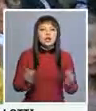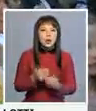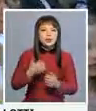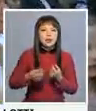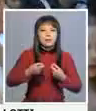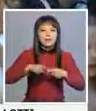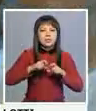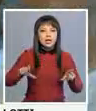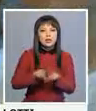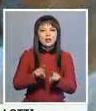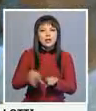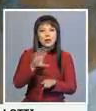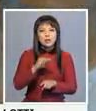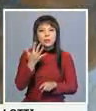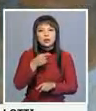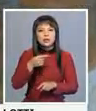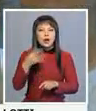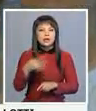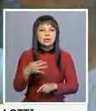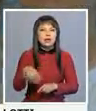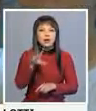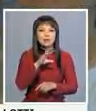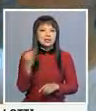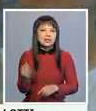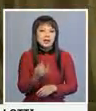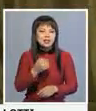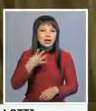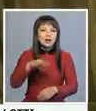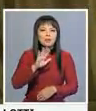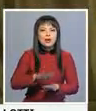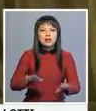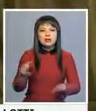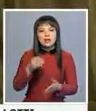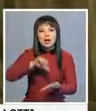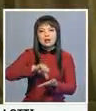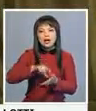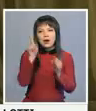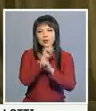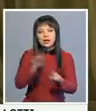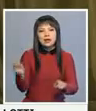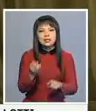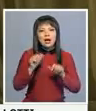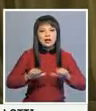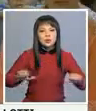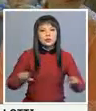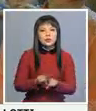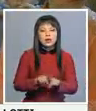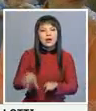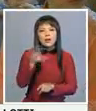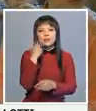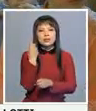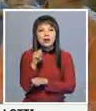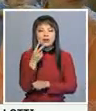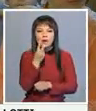мектептер атсалысқан өнер жарысына 5 жасқа дейінгі 40 бала қатысты. Әрқайсысының өнері өз қырынан ерекше болғандықтан қазылар алқасына